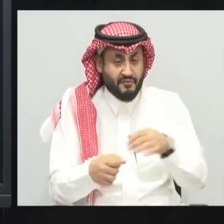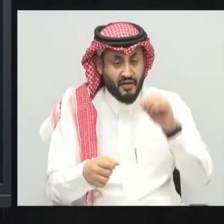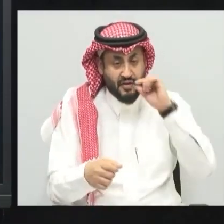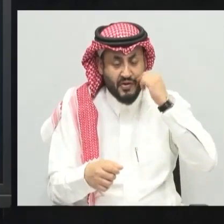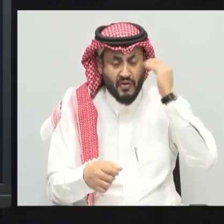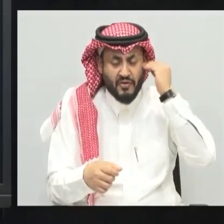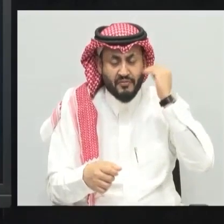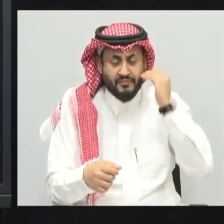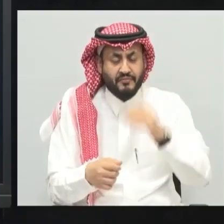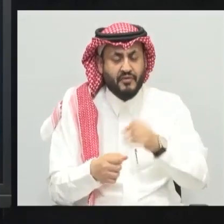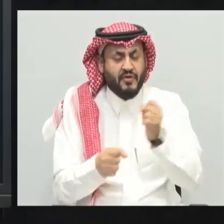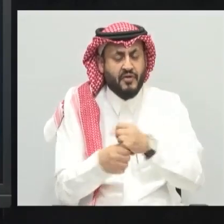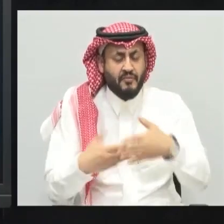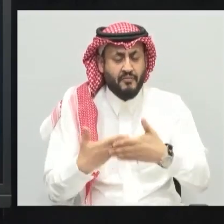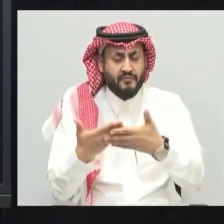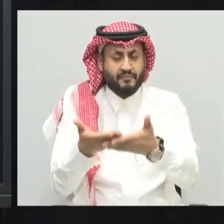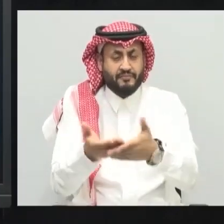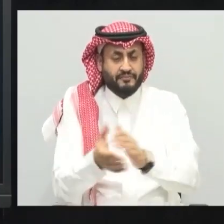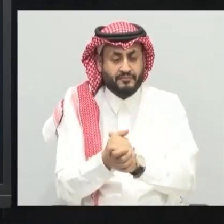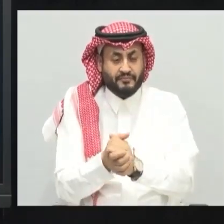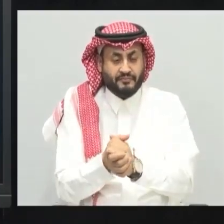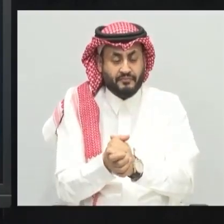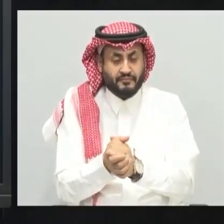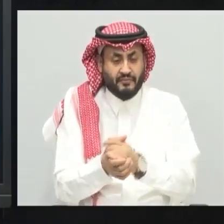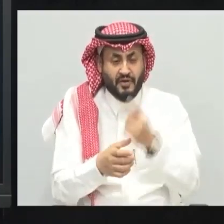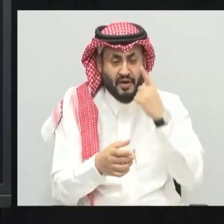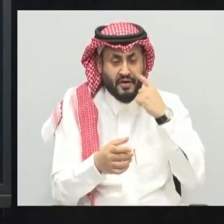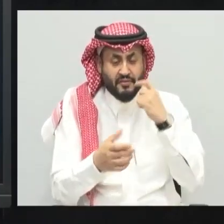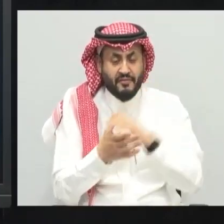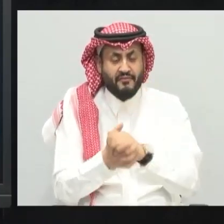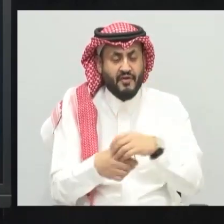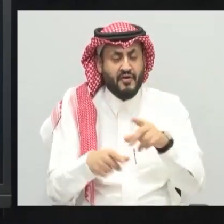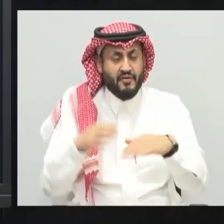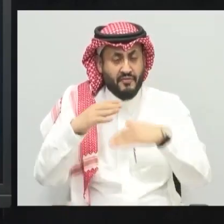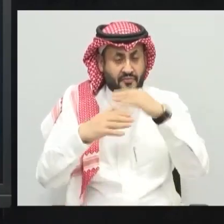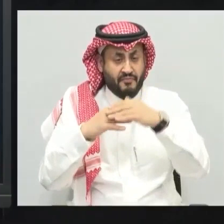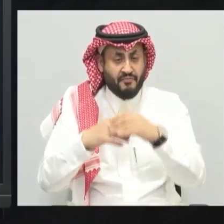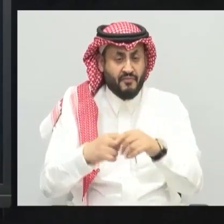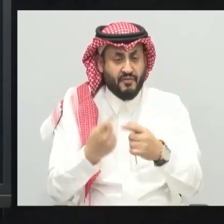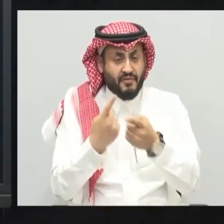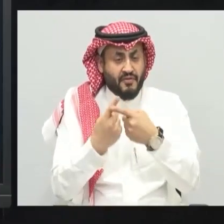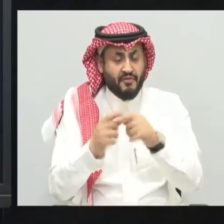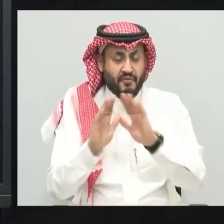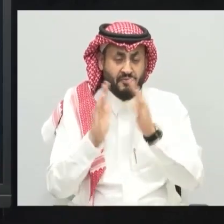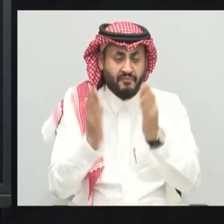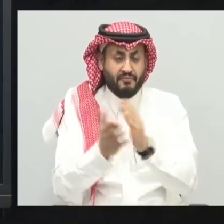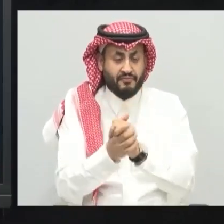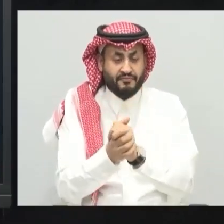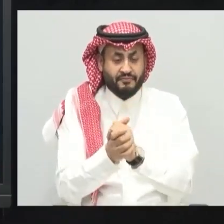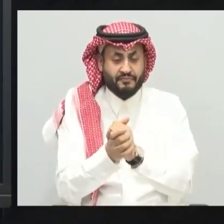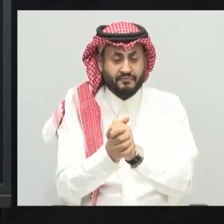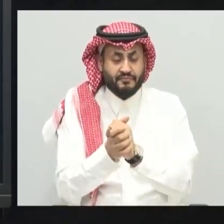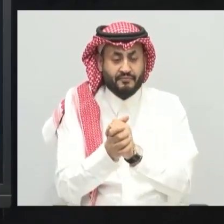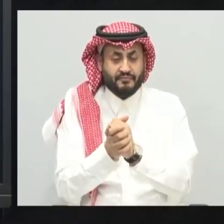والشابات لان ينطلقوا في حياتهم ويحققوا نجاحات على المستوى الفردي وكذلك ان يحققوا